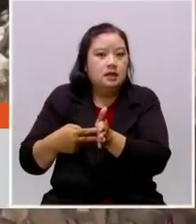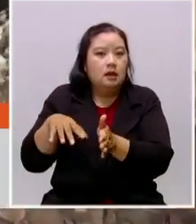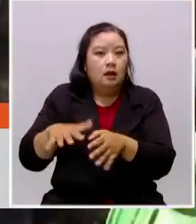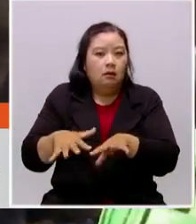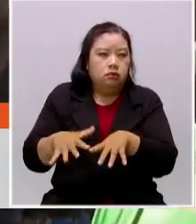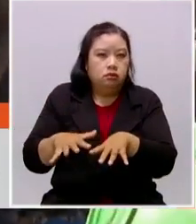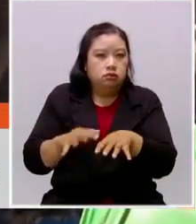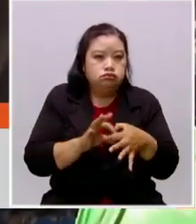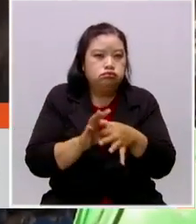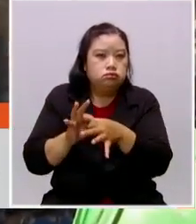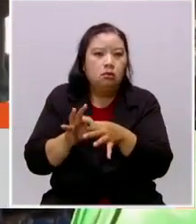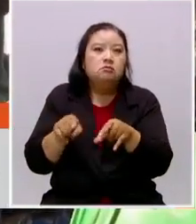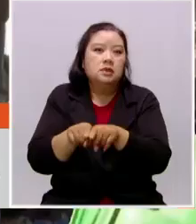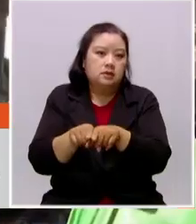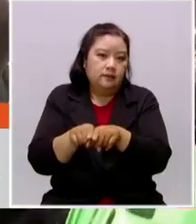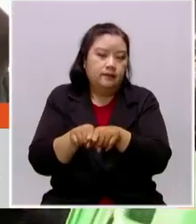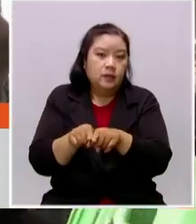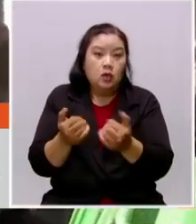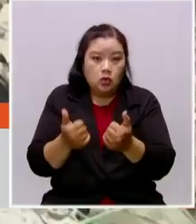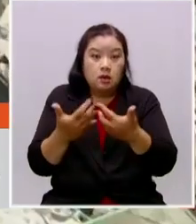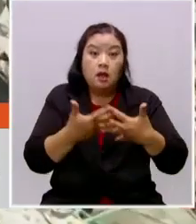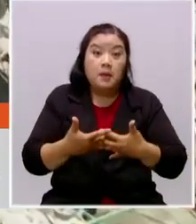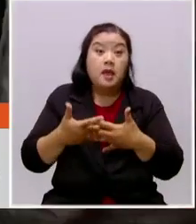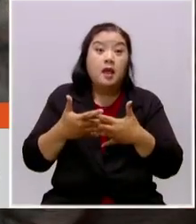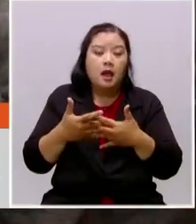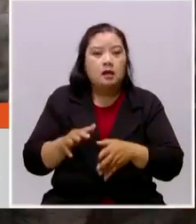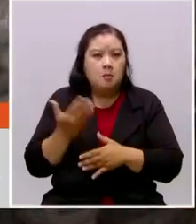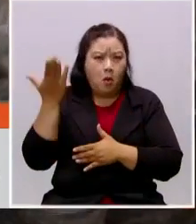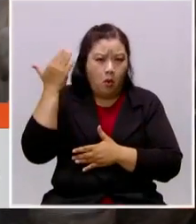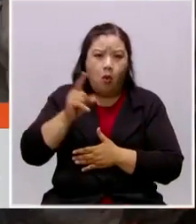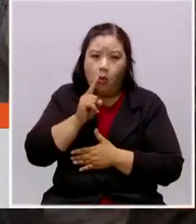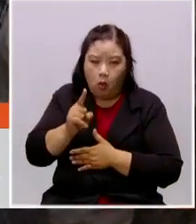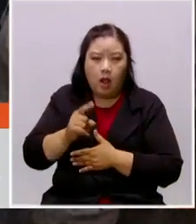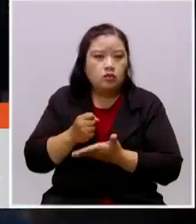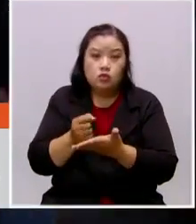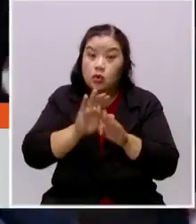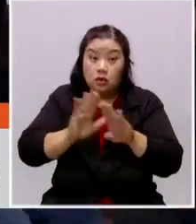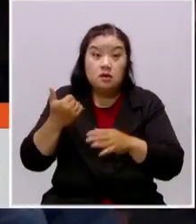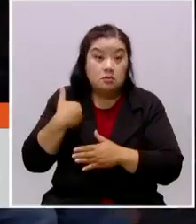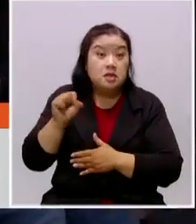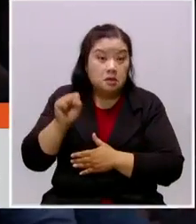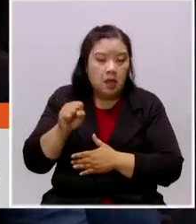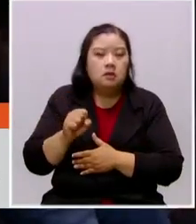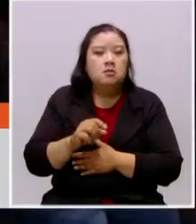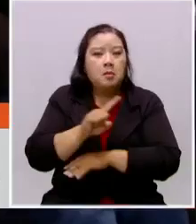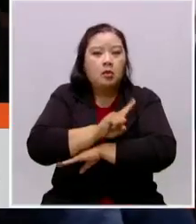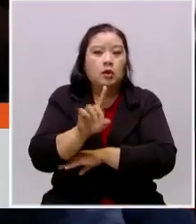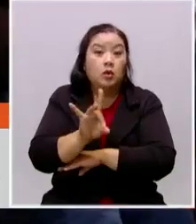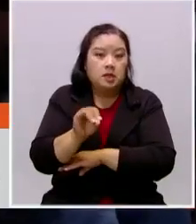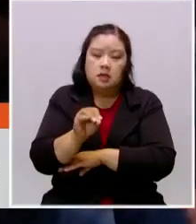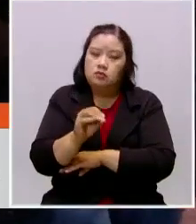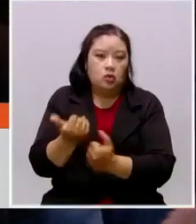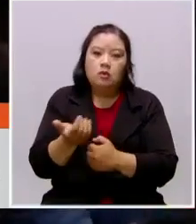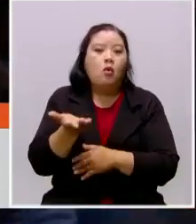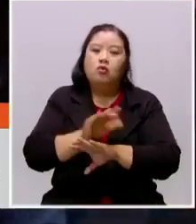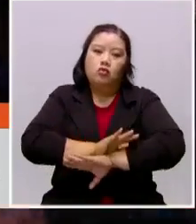ไหวรุนแรงในตุรกีในสัปดาห์นี้ครับสหรัฐประกาศแล้วนะครับว่าขอยกเลิกมาตรการคว่ำบัตรซีเรียนาน180วันเป็นการ